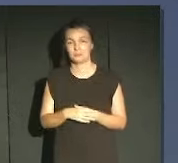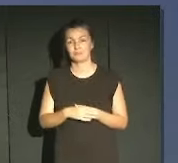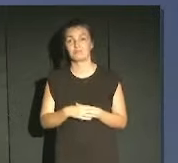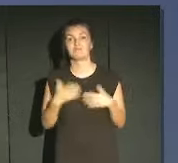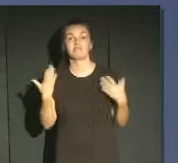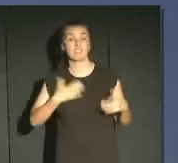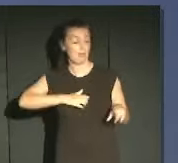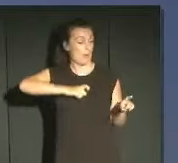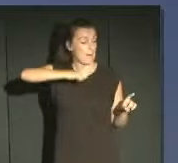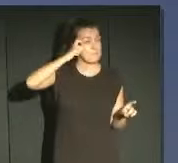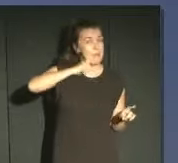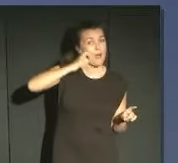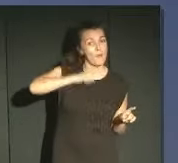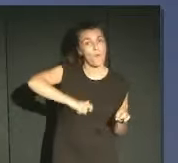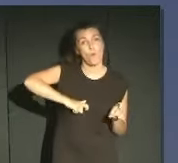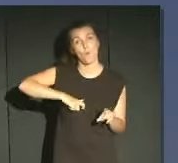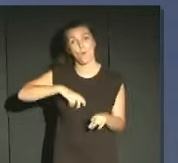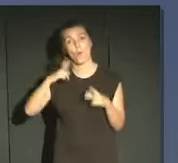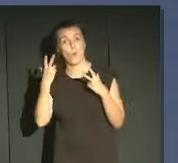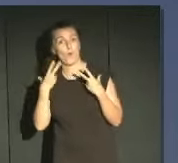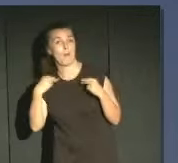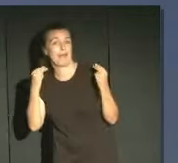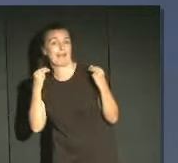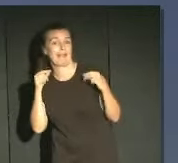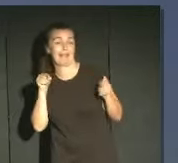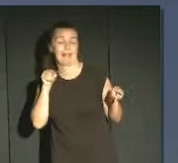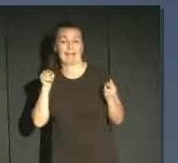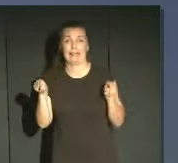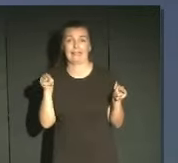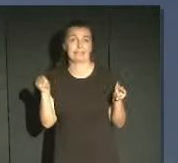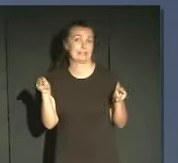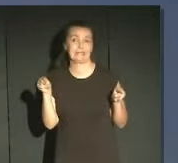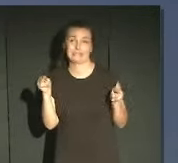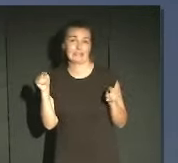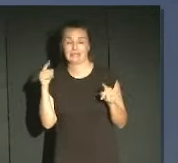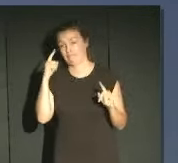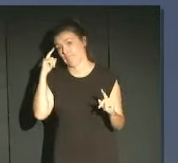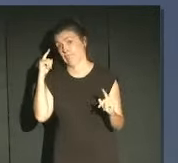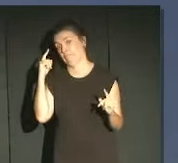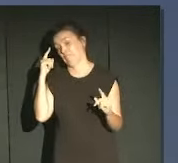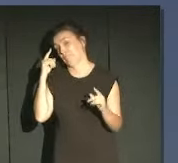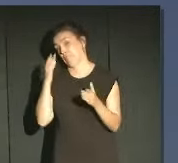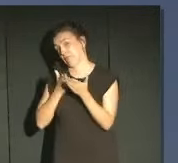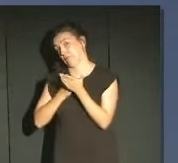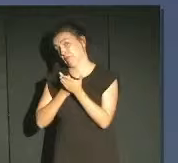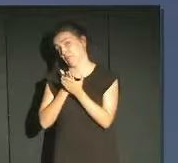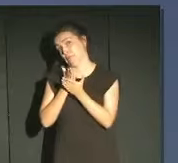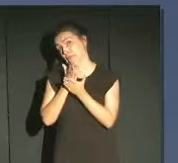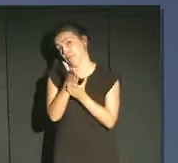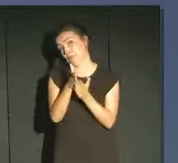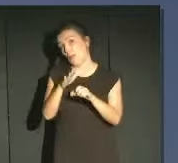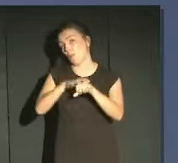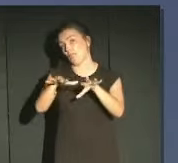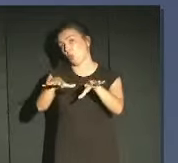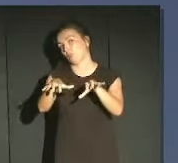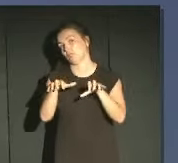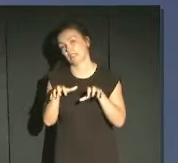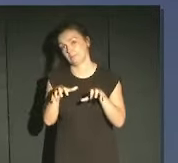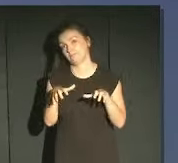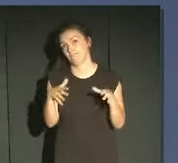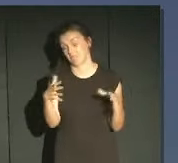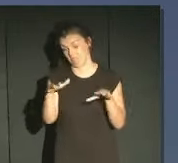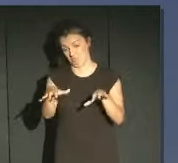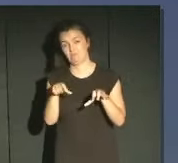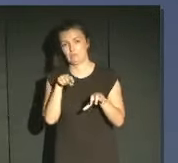entre la Macron la le pénni ça conduit forcément vers l'austérité l'austérité a des conséquences terribles